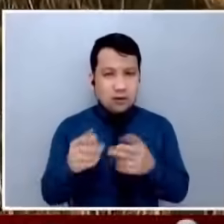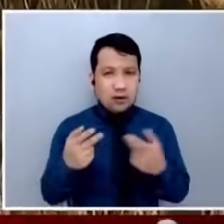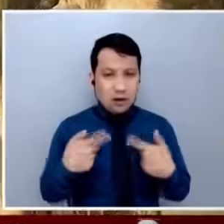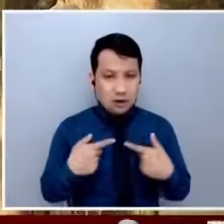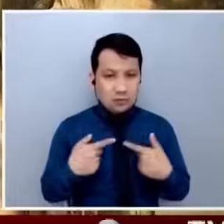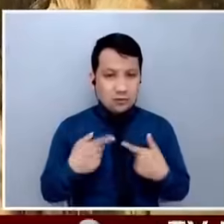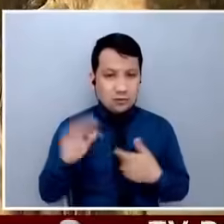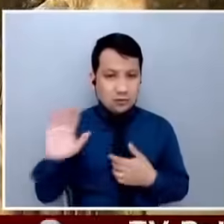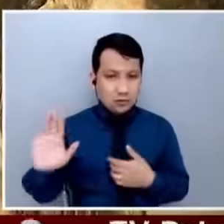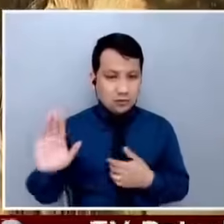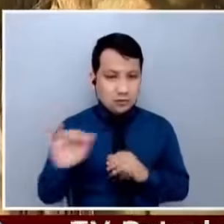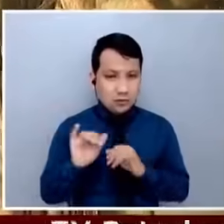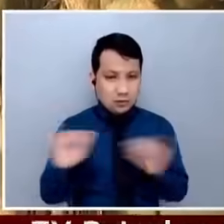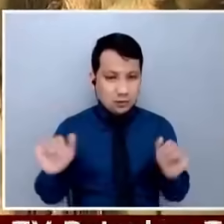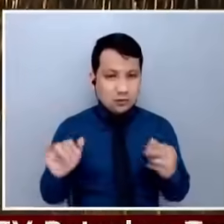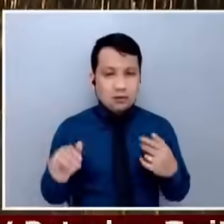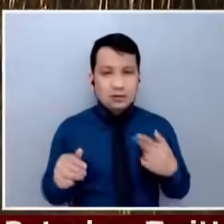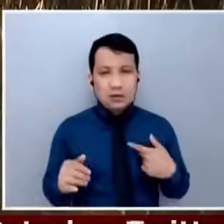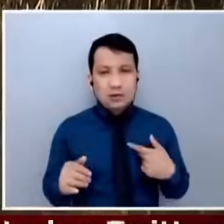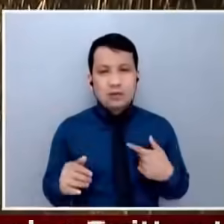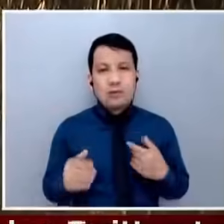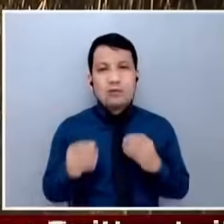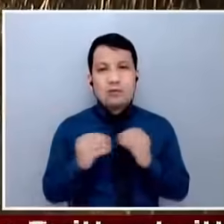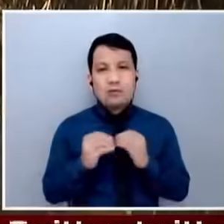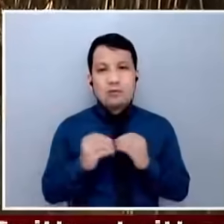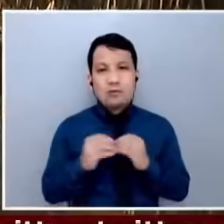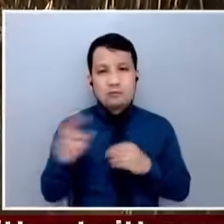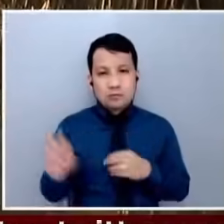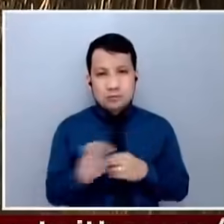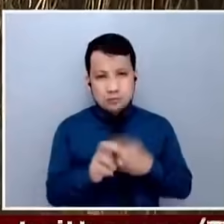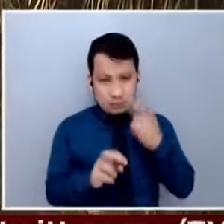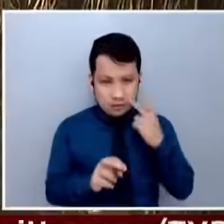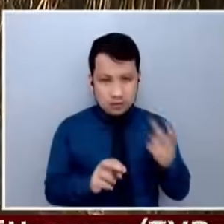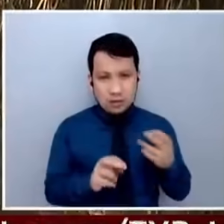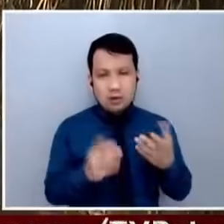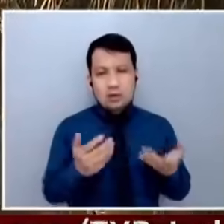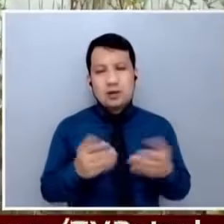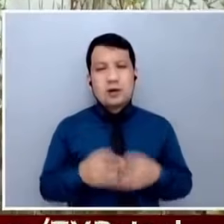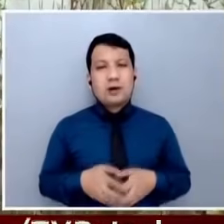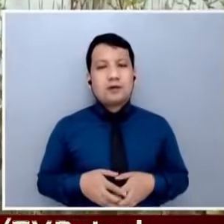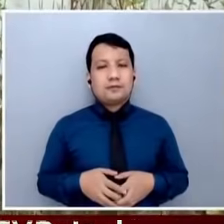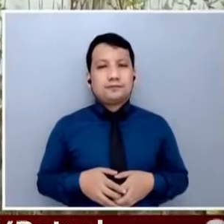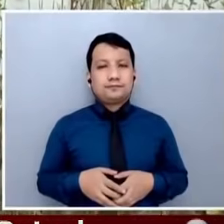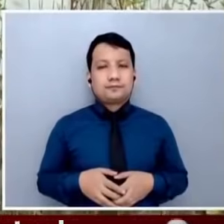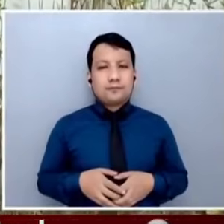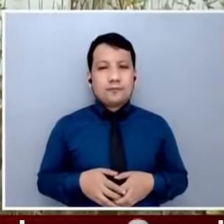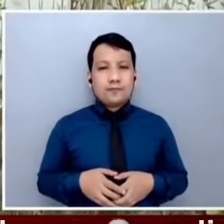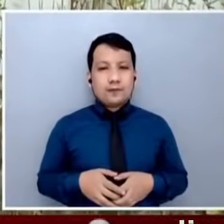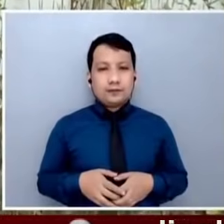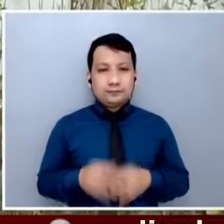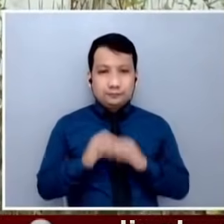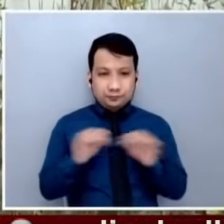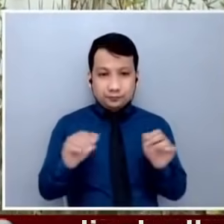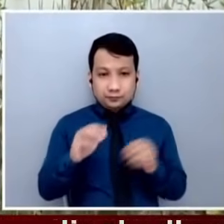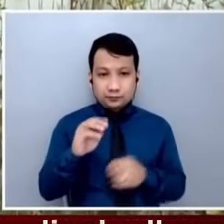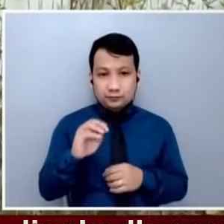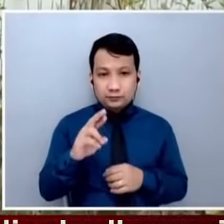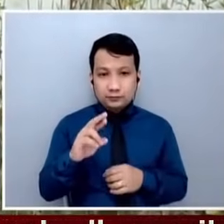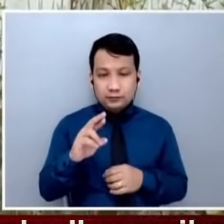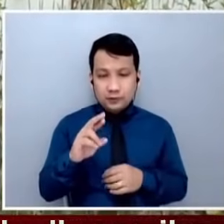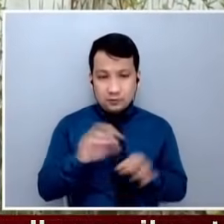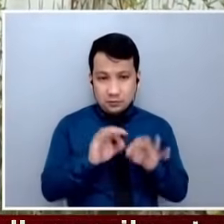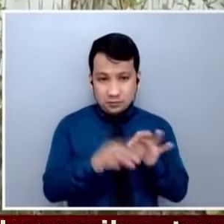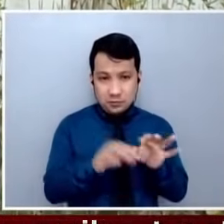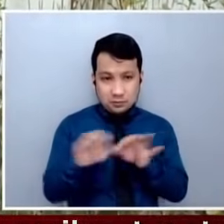sa kanila. And at the same time, it becomes a tourist attraction. And also, yung mga mangroves na tinanim, it